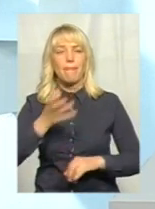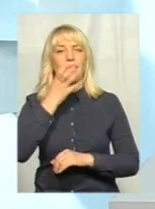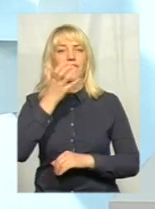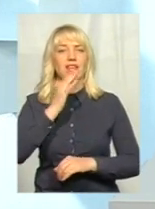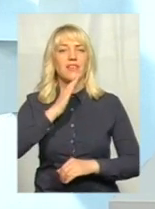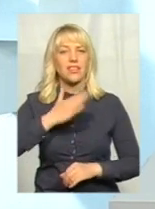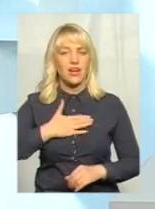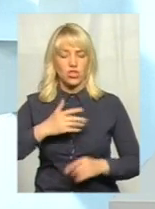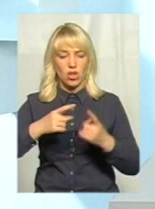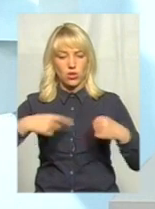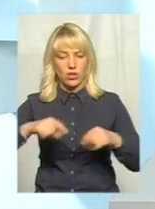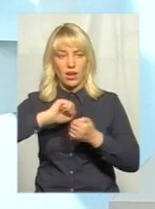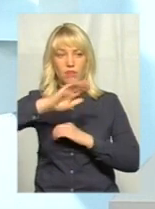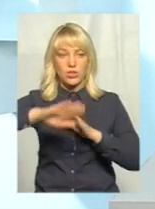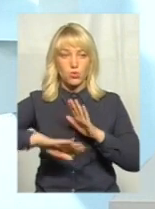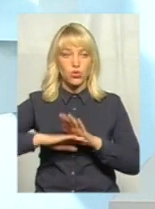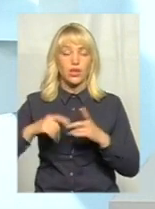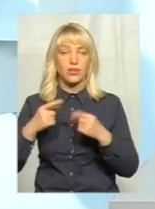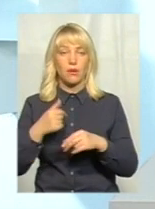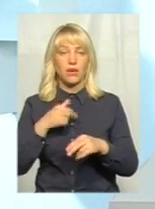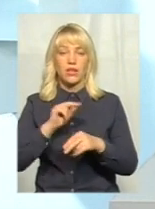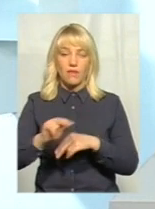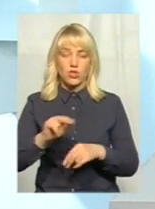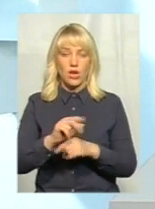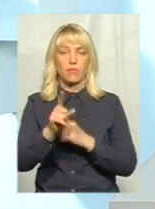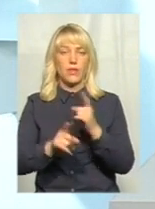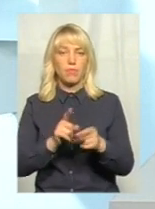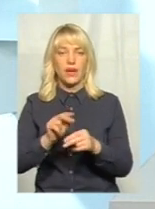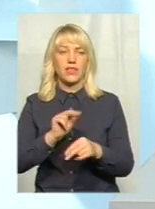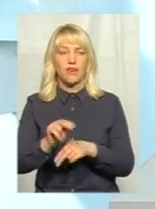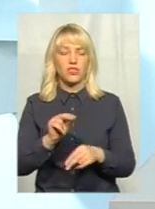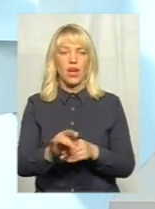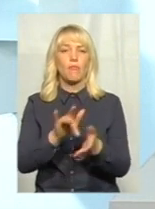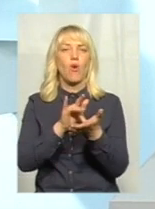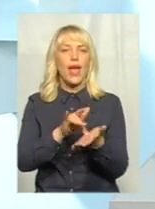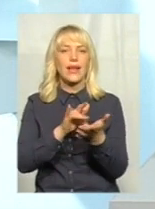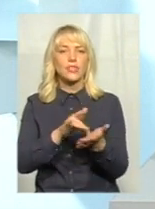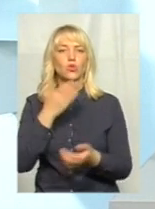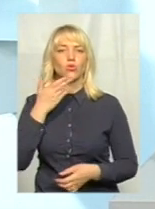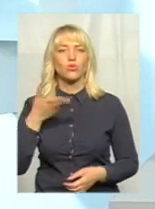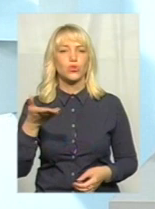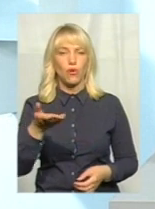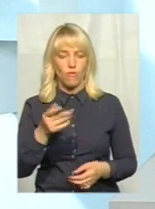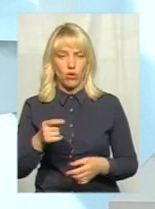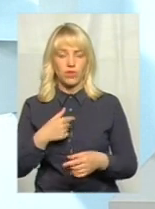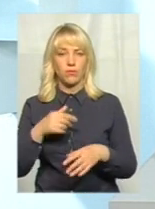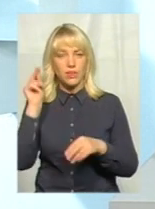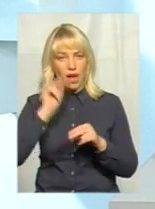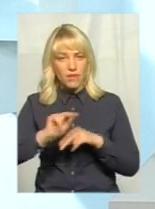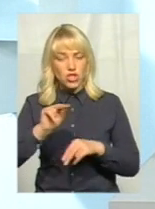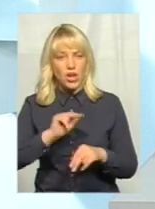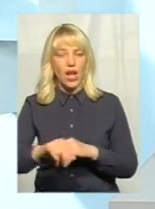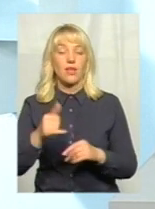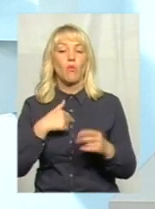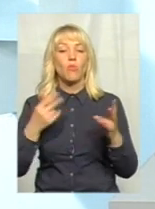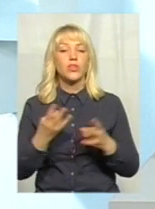зона, Кам'янець-Подільський, де ми і навчимо, і перенавчаємо екскурсоводів, вчимо. Ну, тобто під потреби, які замовляє